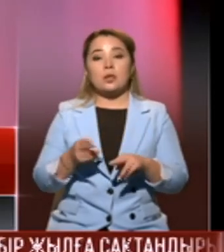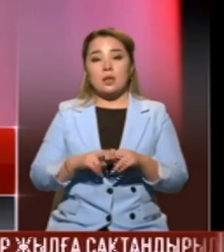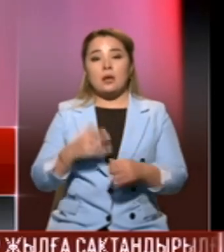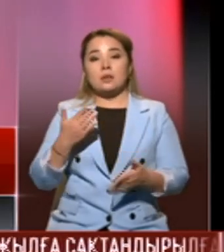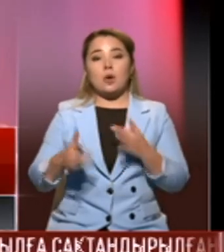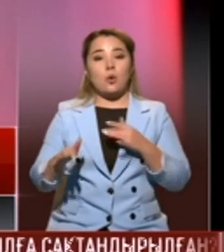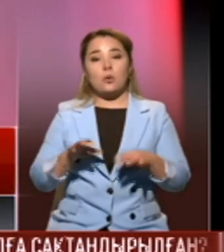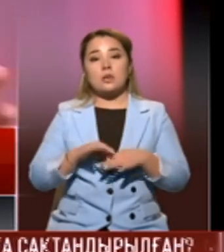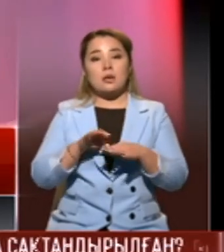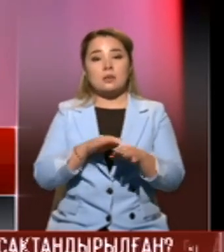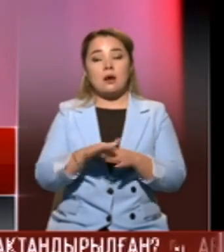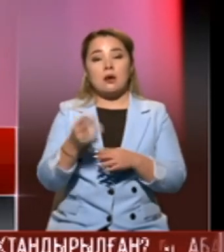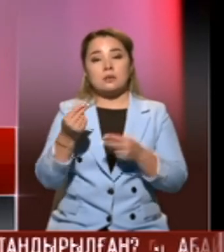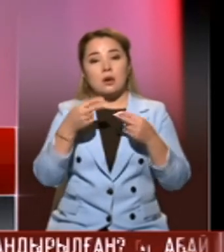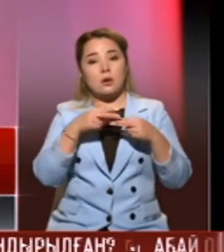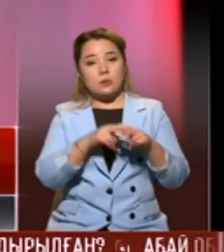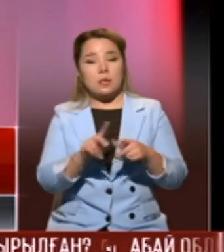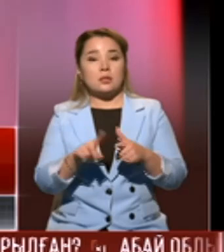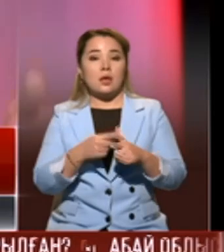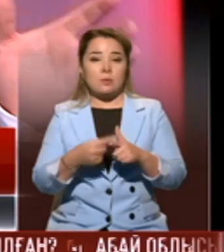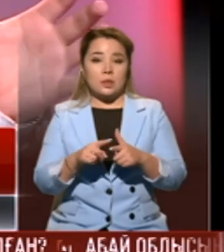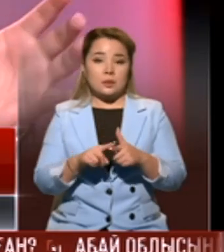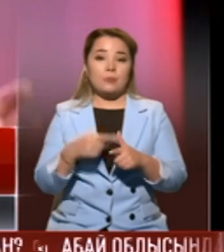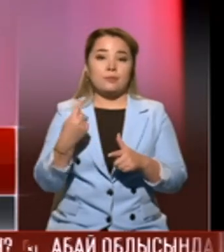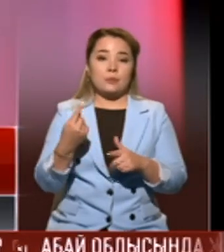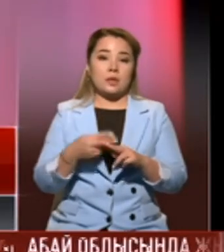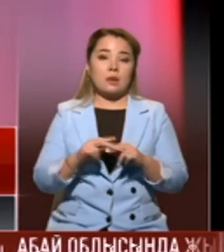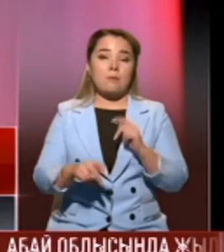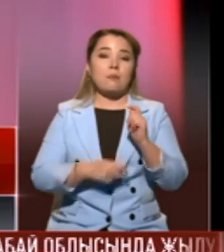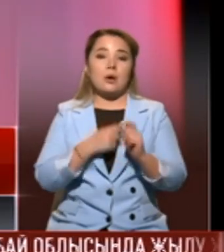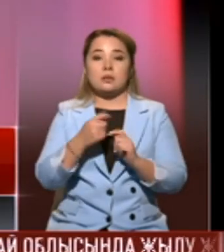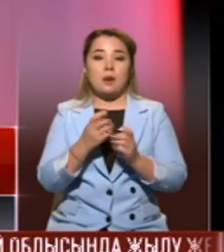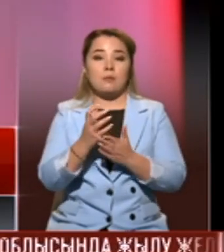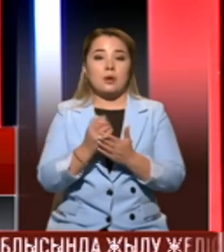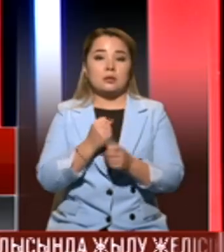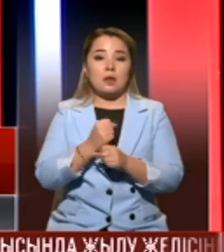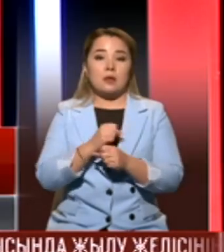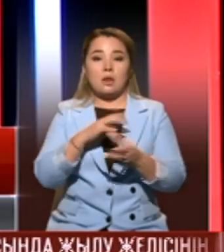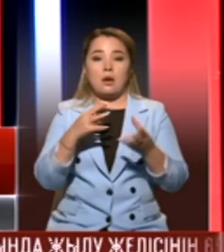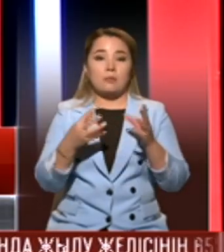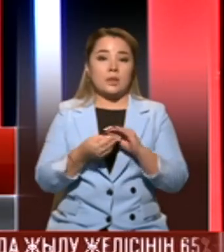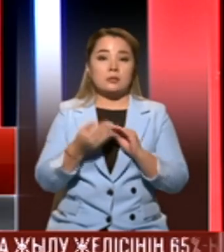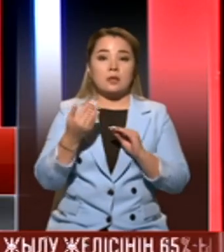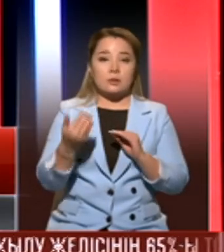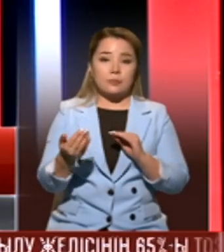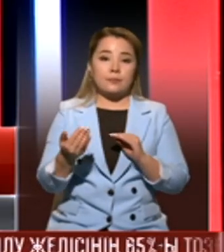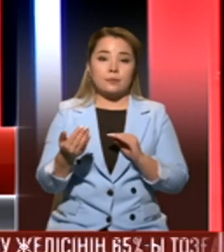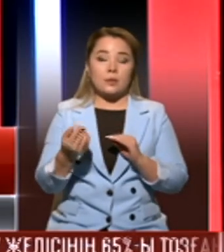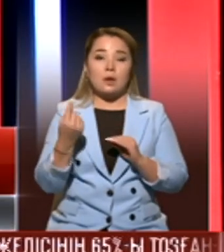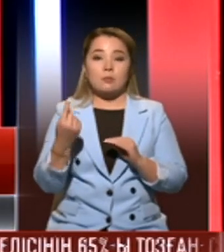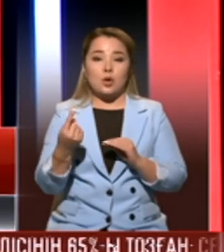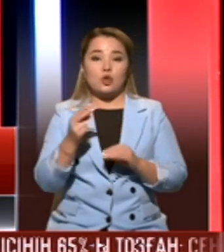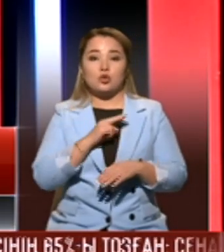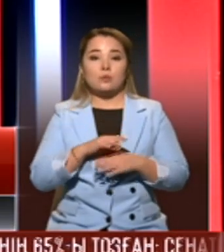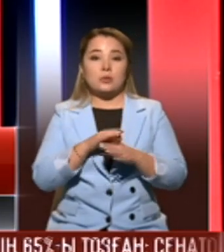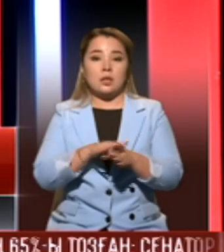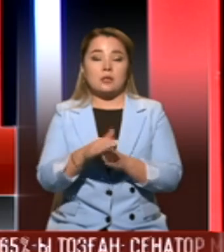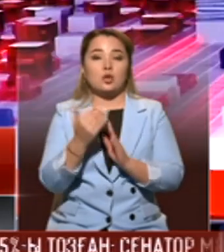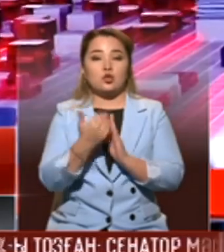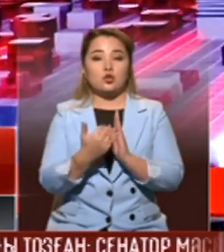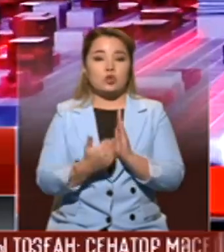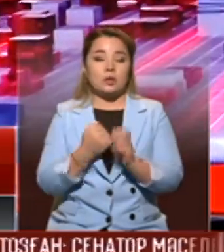егер қозғалыс бір қаржыландырылатын немесе бір материалдық базасы қалыптасқан бір жұмысы